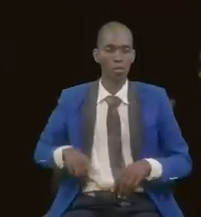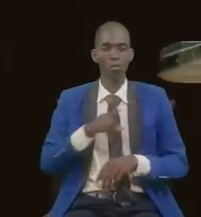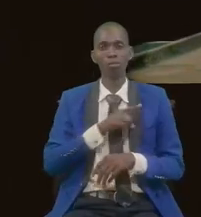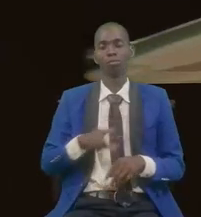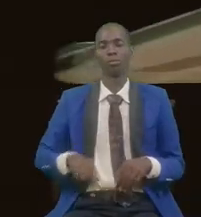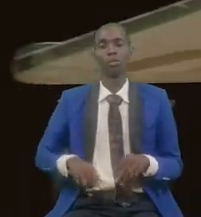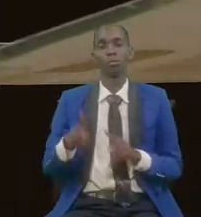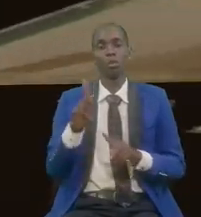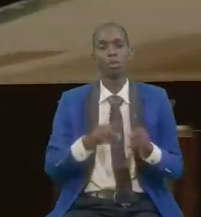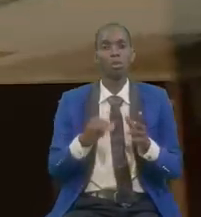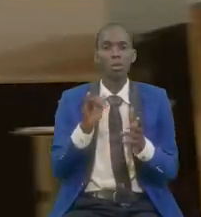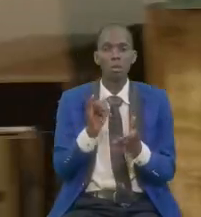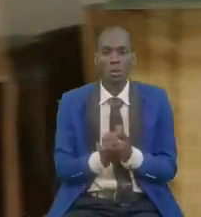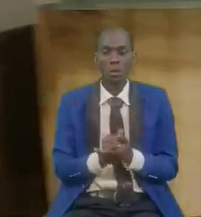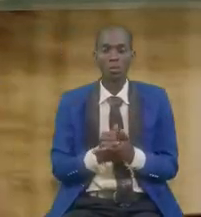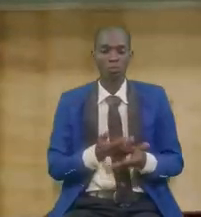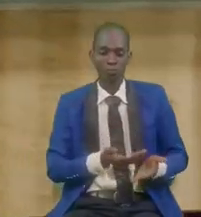ceux qui portent